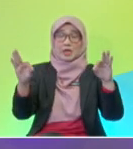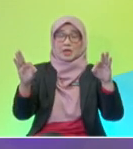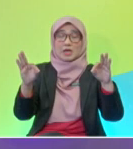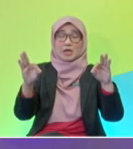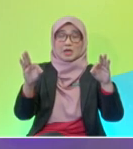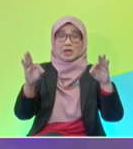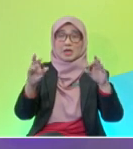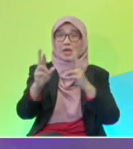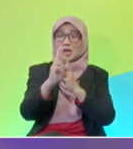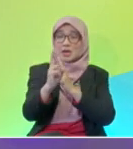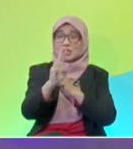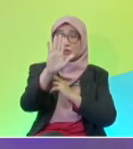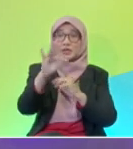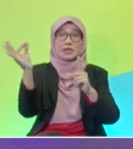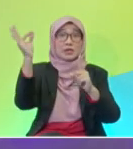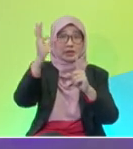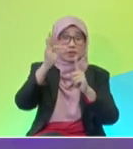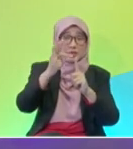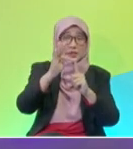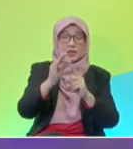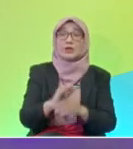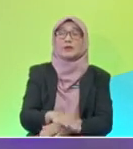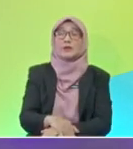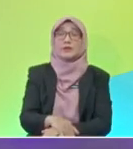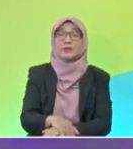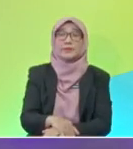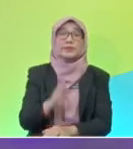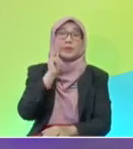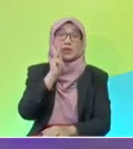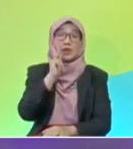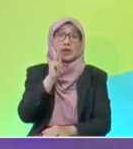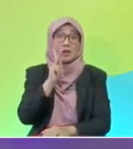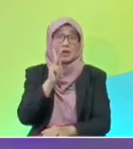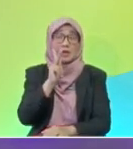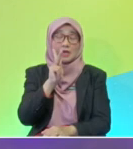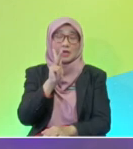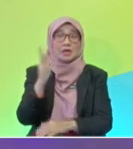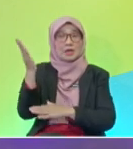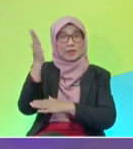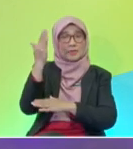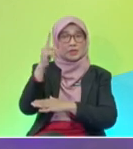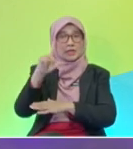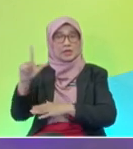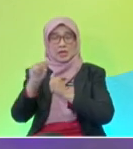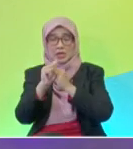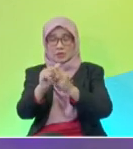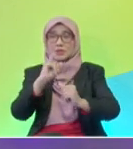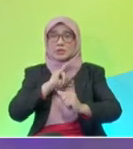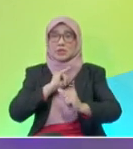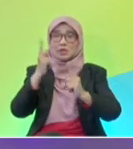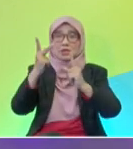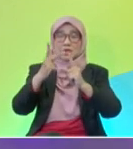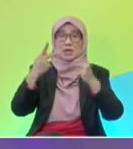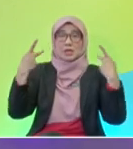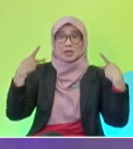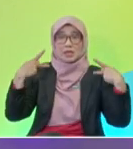suruhan itu tadi Cikgu ulang semula ah kakak Marilah ikut saya ke kedai buku ah itu